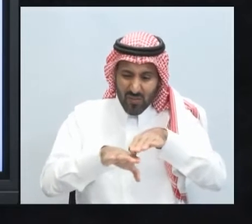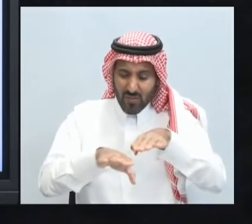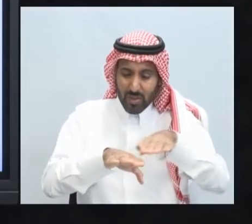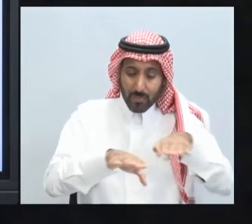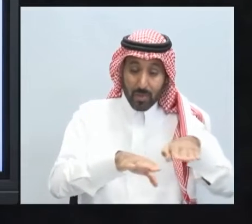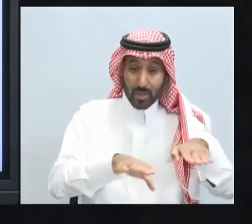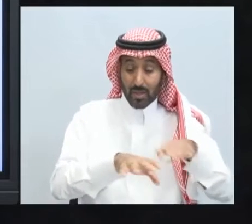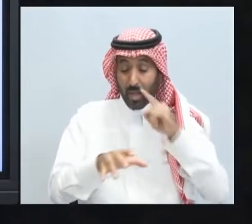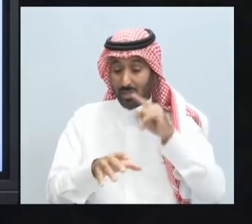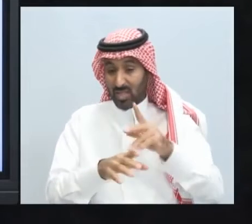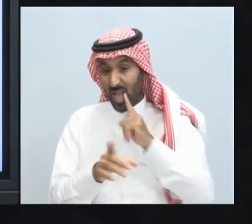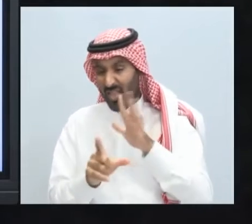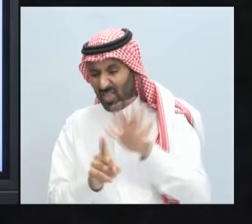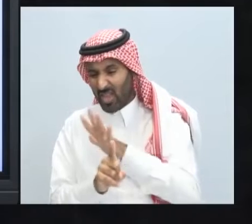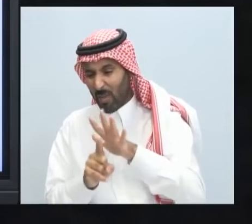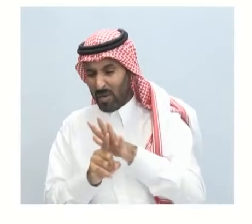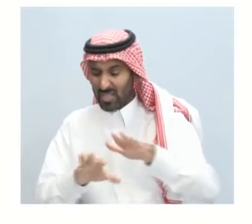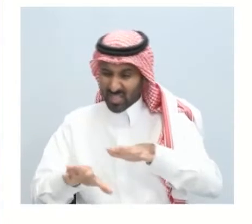وتاثيرها بالزلازل